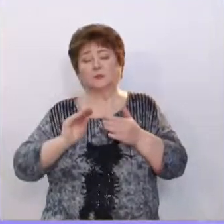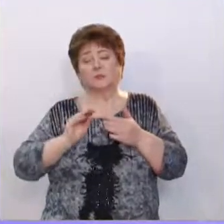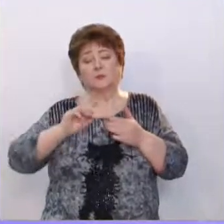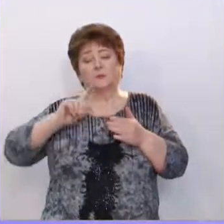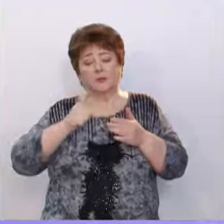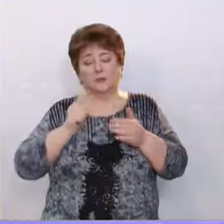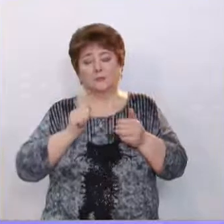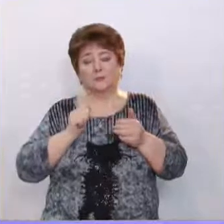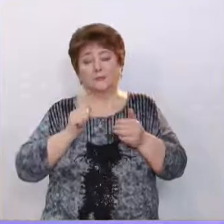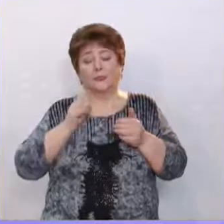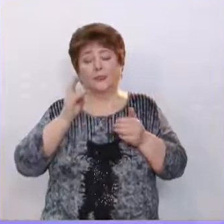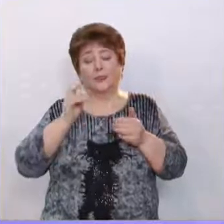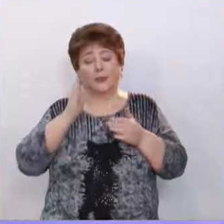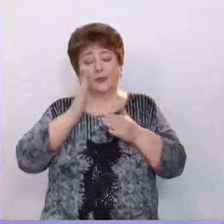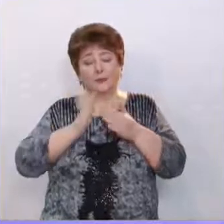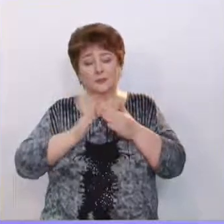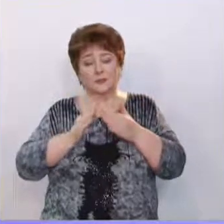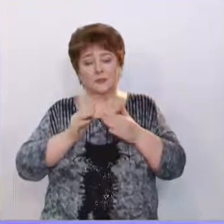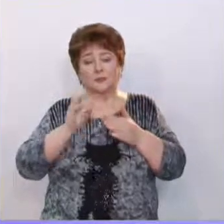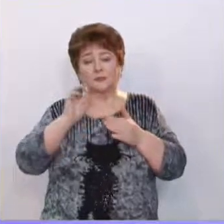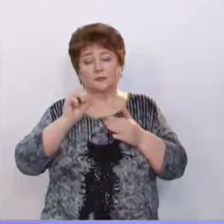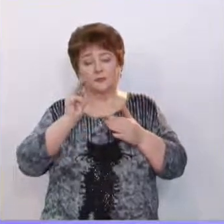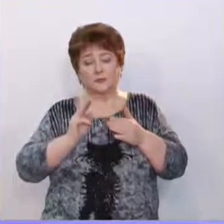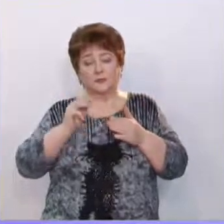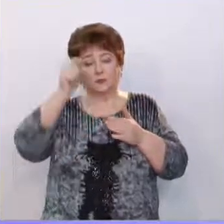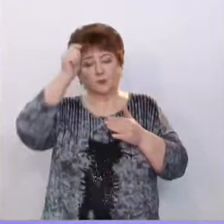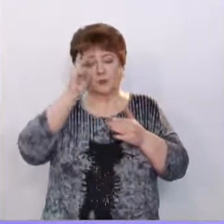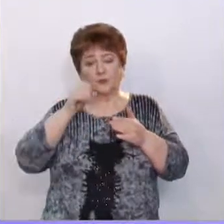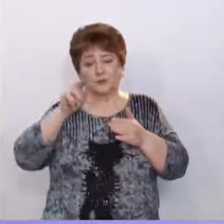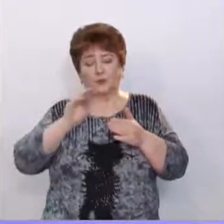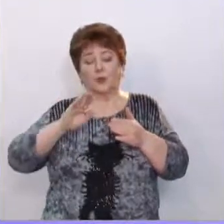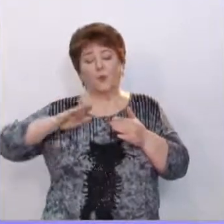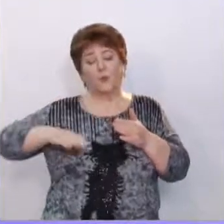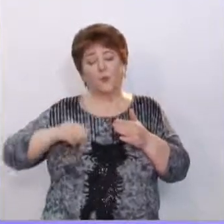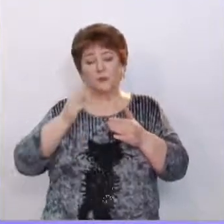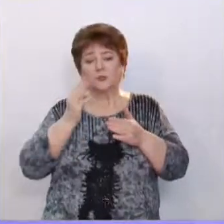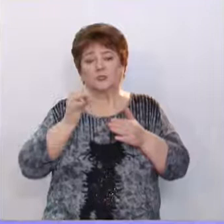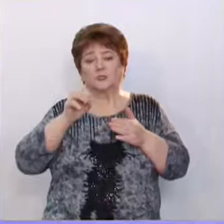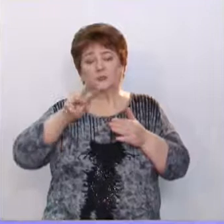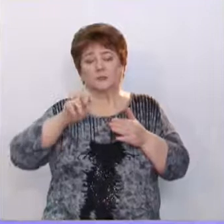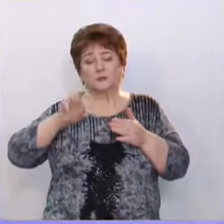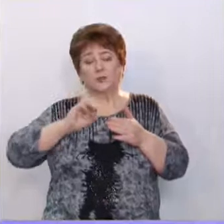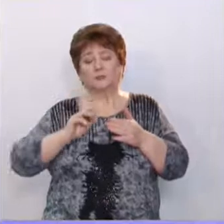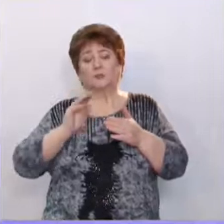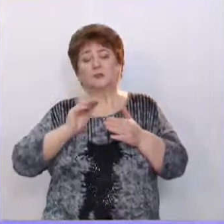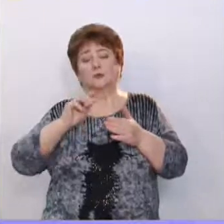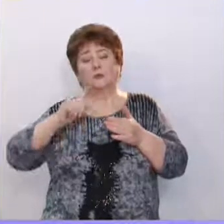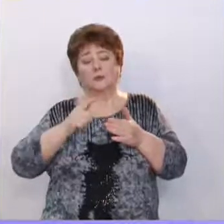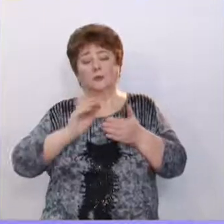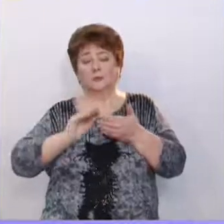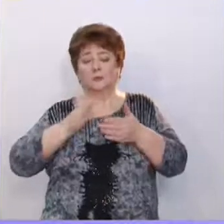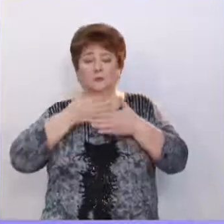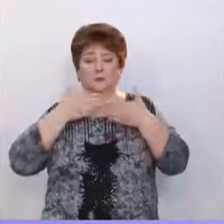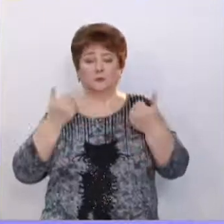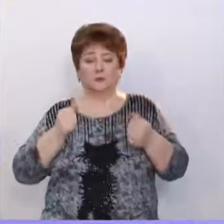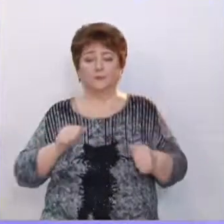мягкий знак, а на конце существительных мужского рода после шипящих мягкий знак не